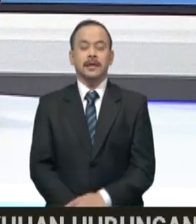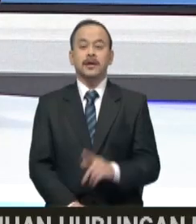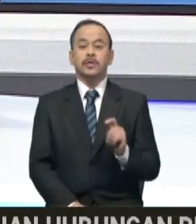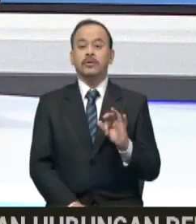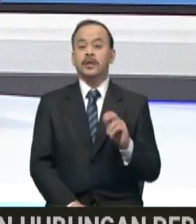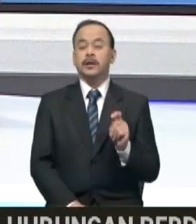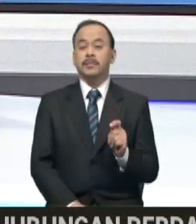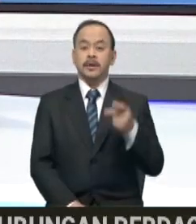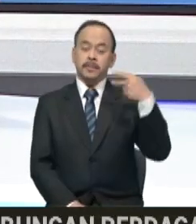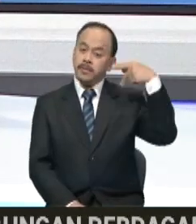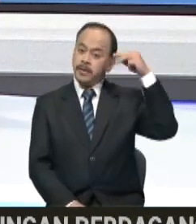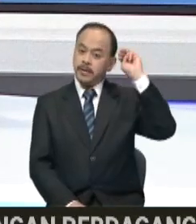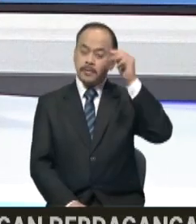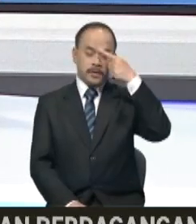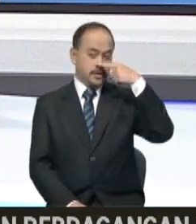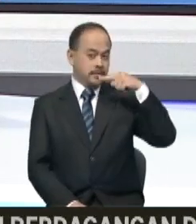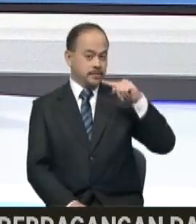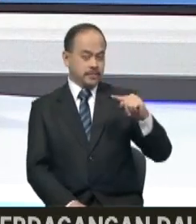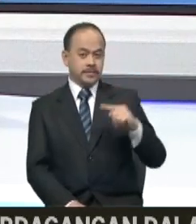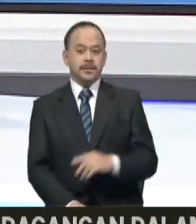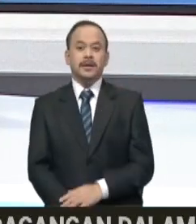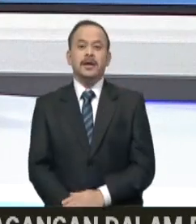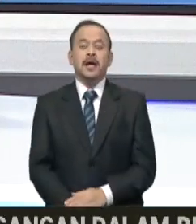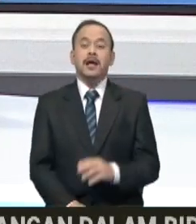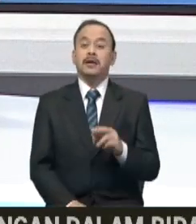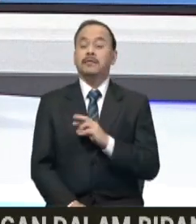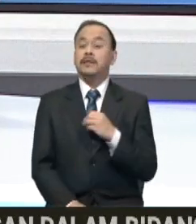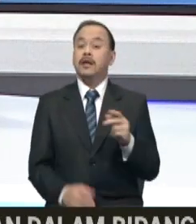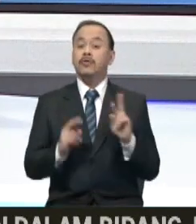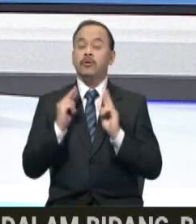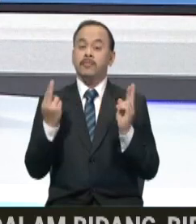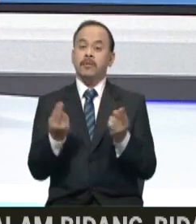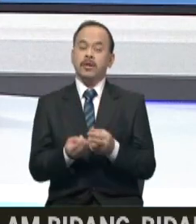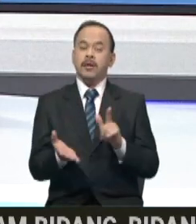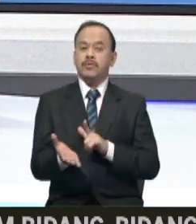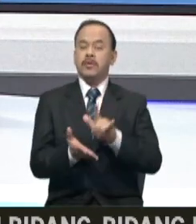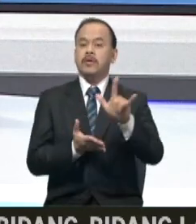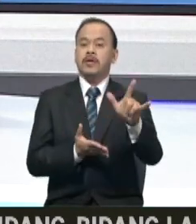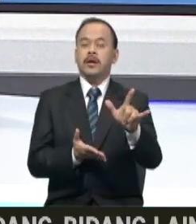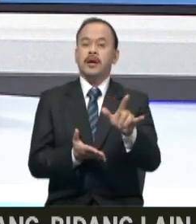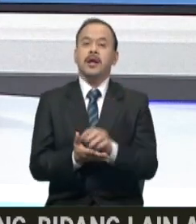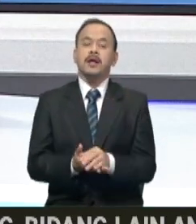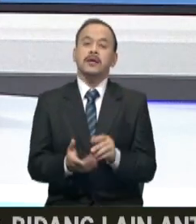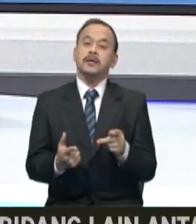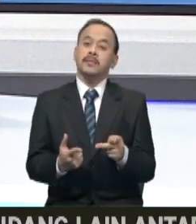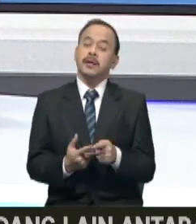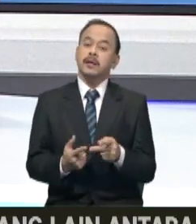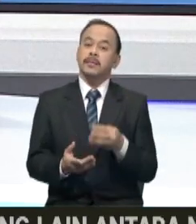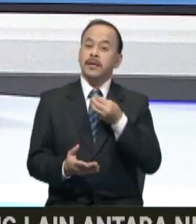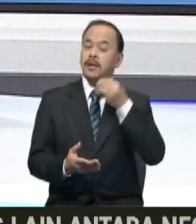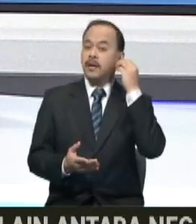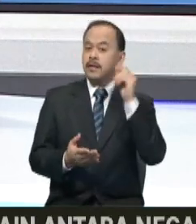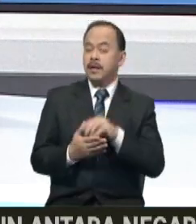Tuan Yang Terutama Seta Tawisin, Perdana Menteri Kerajaan Thailand serta rombongan pagi tadi bertolak meninggalkan Bandar Seri Begawan